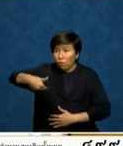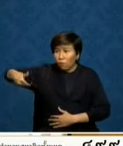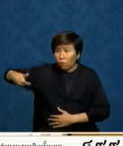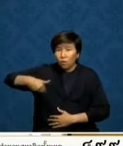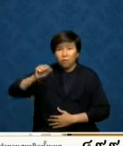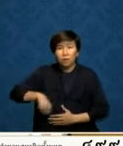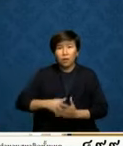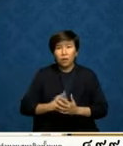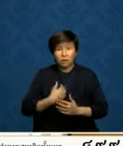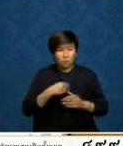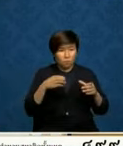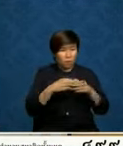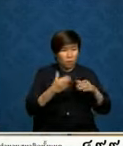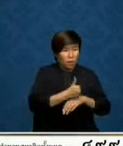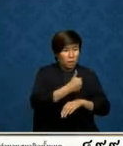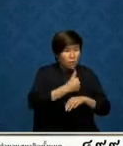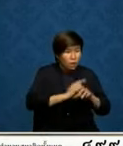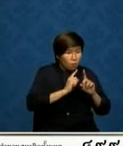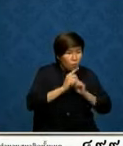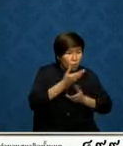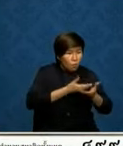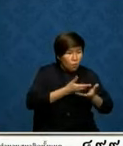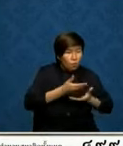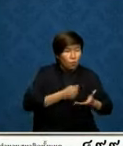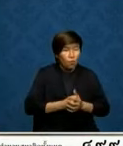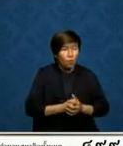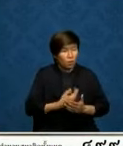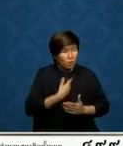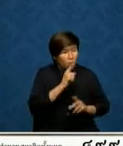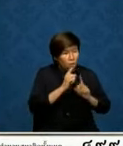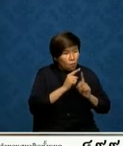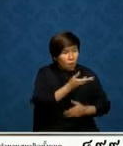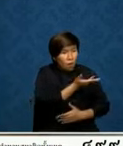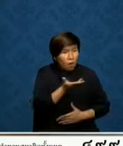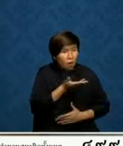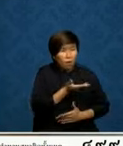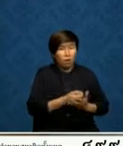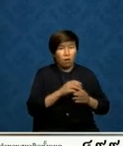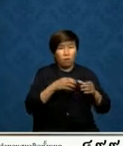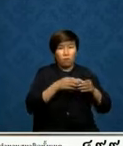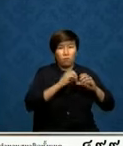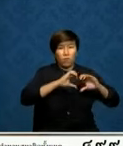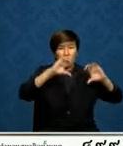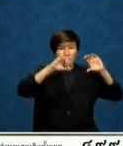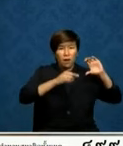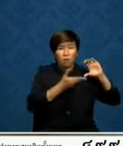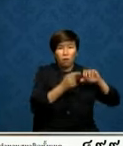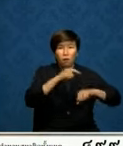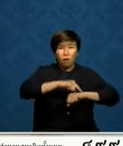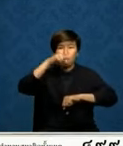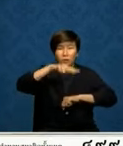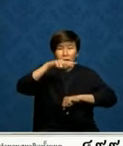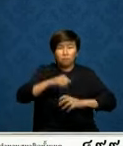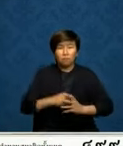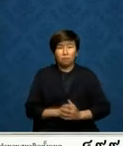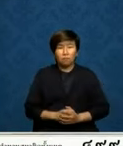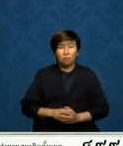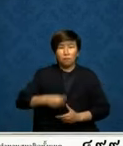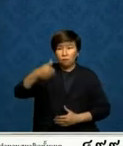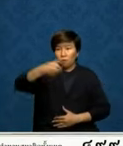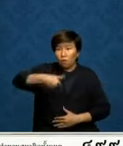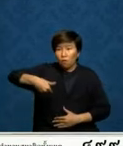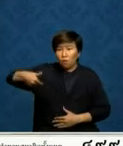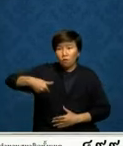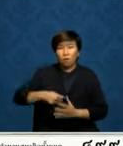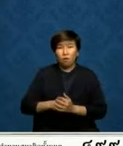ผมต้องไปพูดในพรรคผมว่าขอร้องพูดถึงรัฐบาลทั้งหมดว่าขอร้องผมก็เห็นใจก็มาบอกผมว่าจะไปรวม